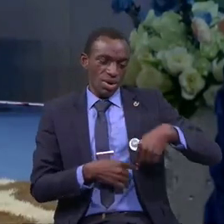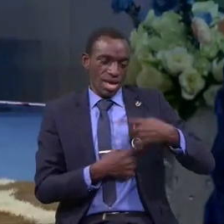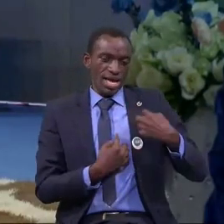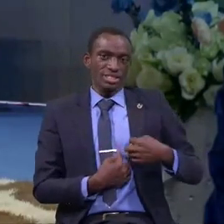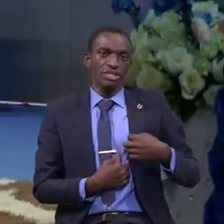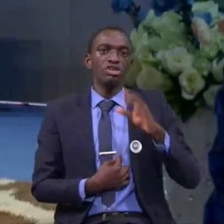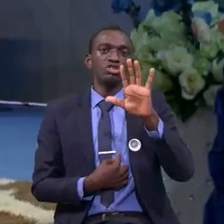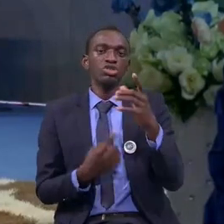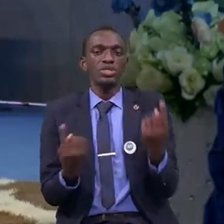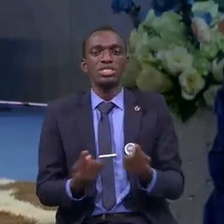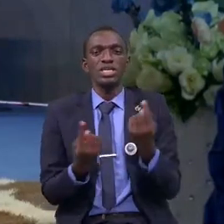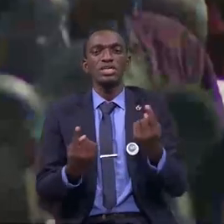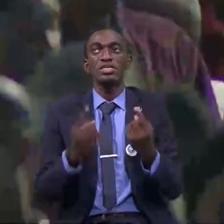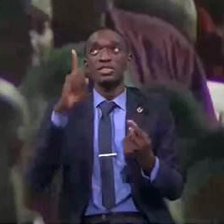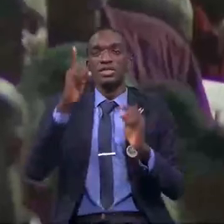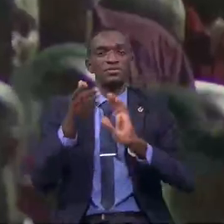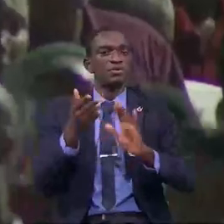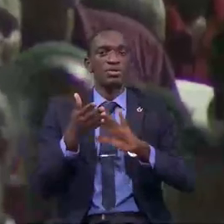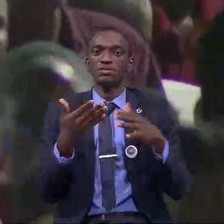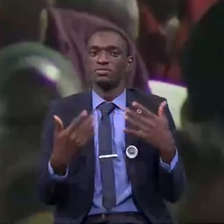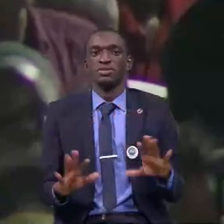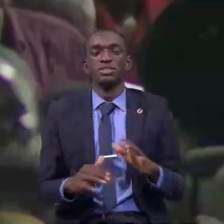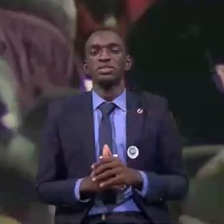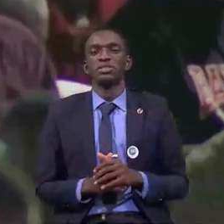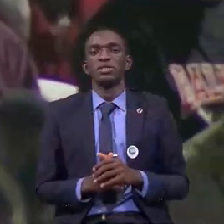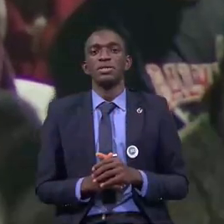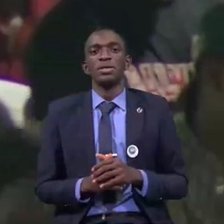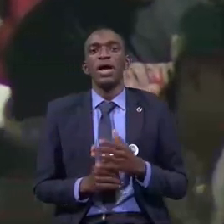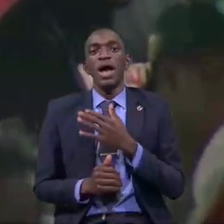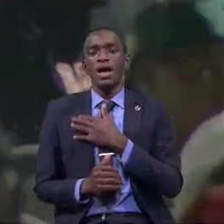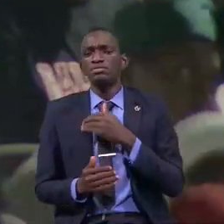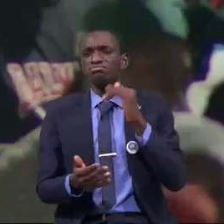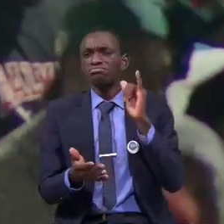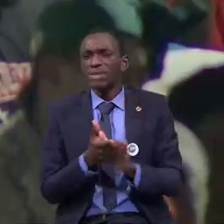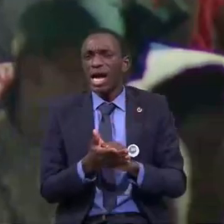en ta bouche, tes péchés sont pardonnés.